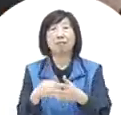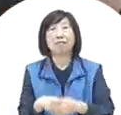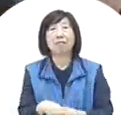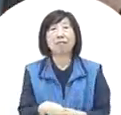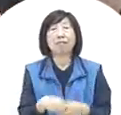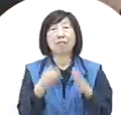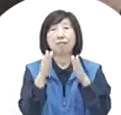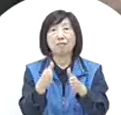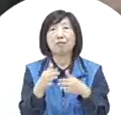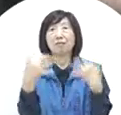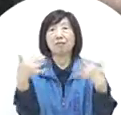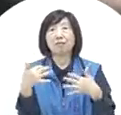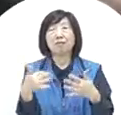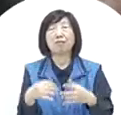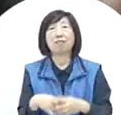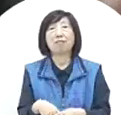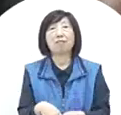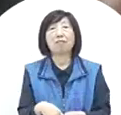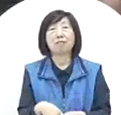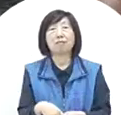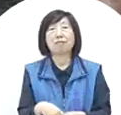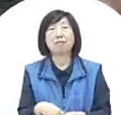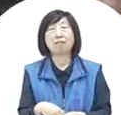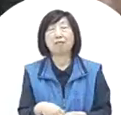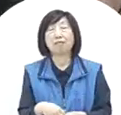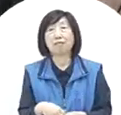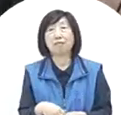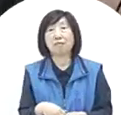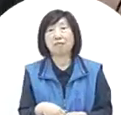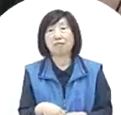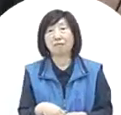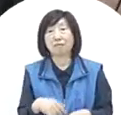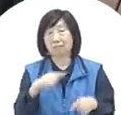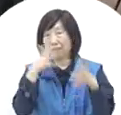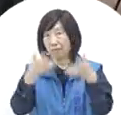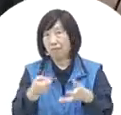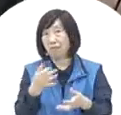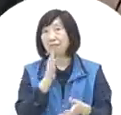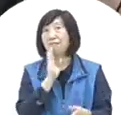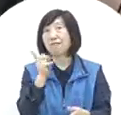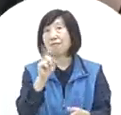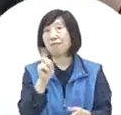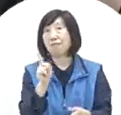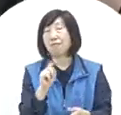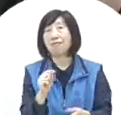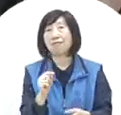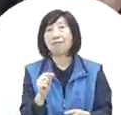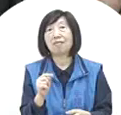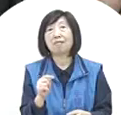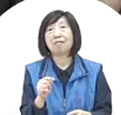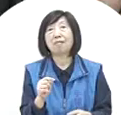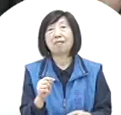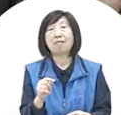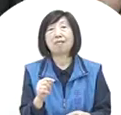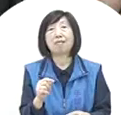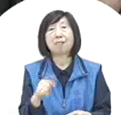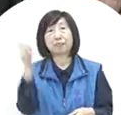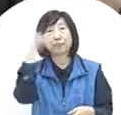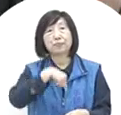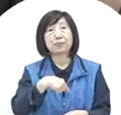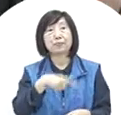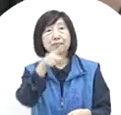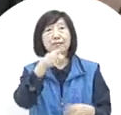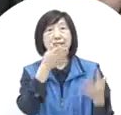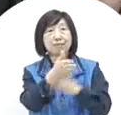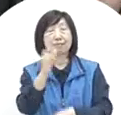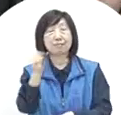针对我们的， 不是，你要让金华局回答，不然讲老半天，你都不让 他回答。我有一个重点，我的重点都还没讲， 可不可以给我们30秒就好？ 不可以。我